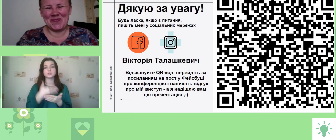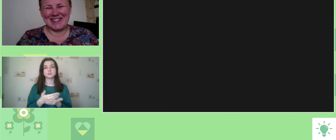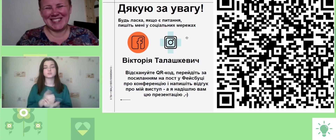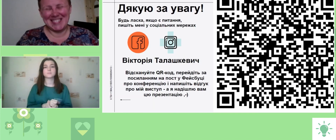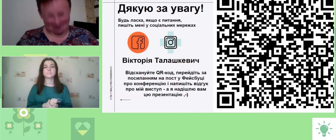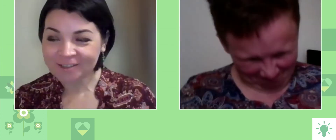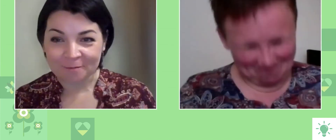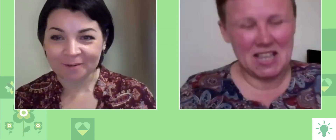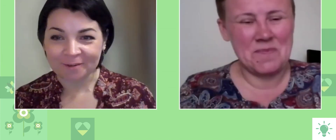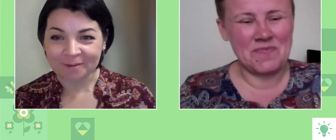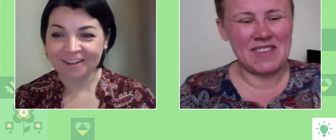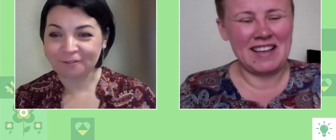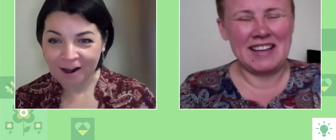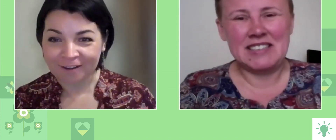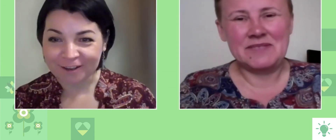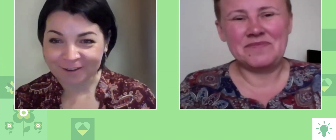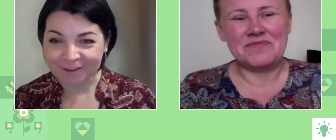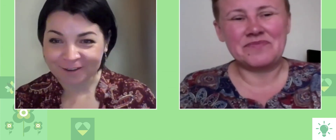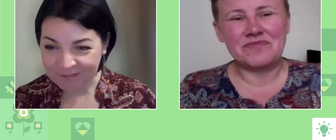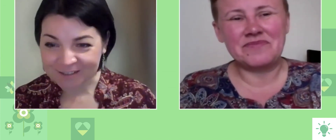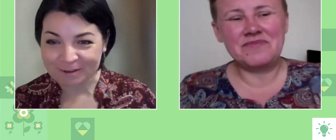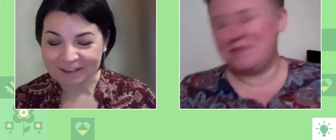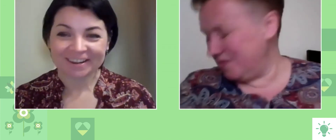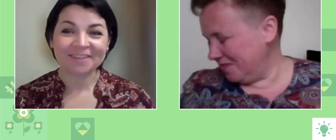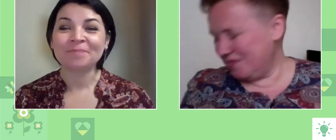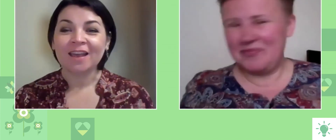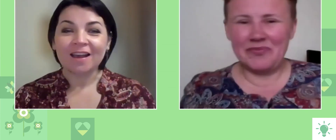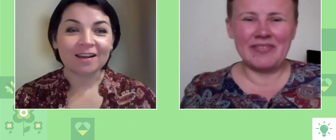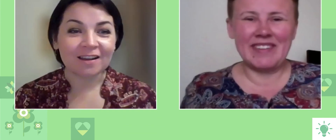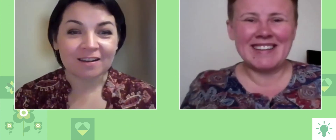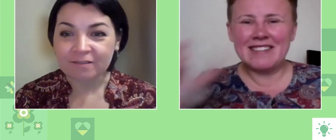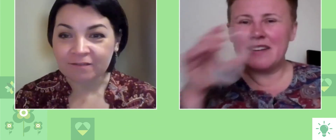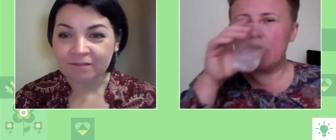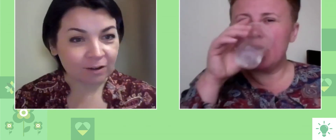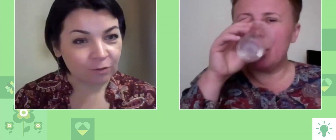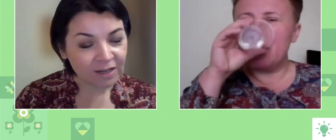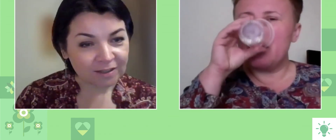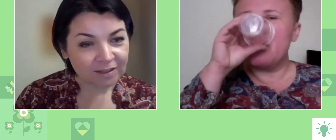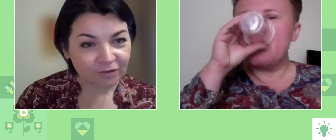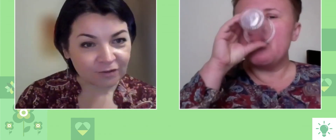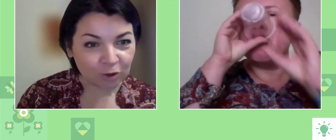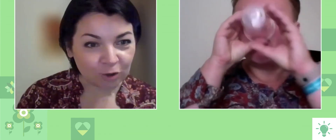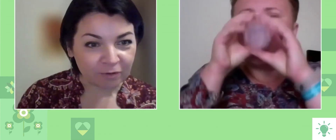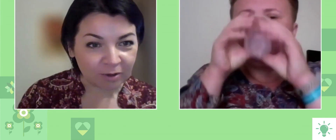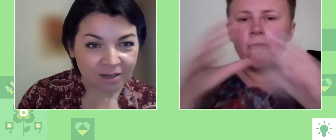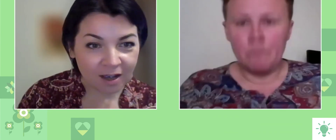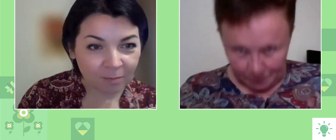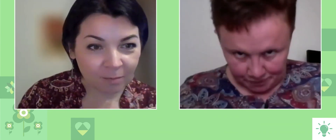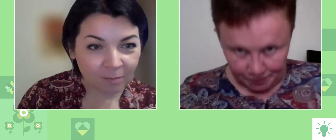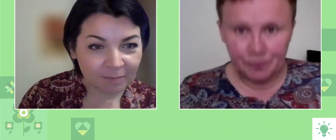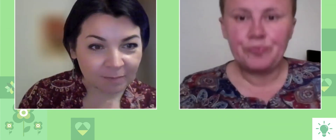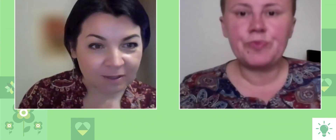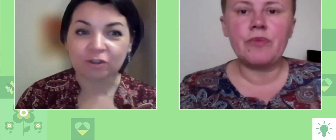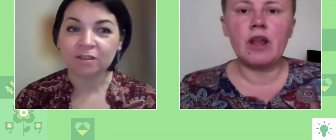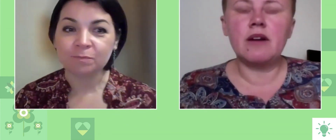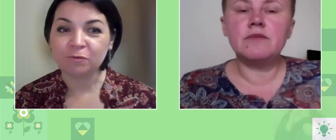додатковий ресурс. Ось вам лайфхак від спікера. Віка, у нас в чаті було повідомлення,